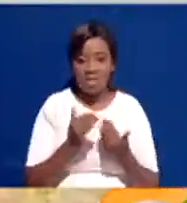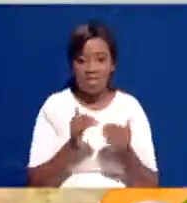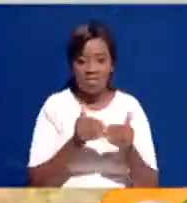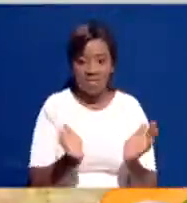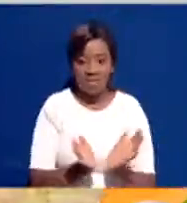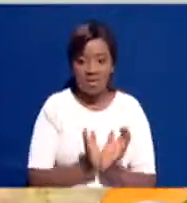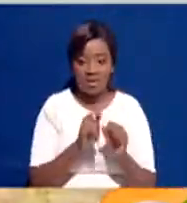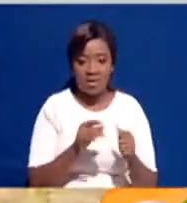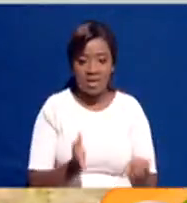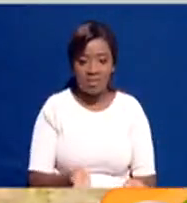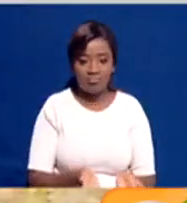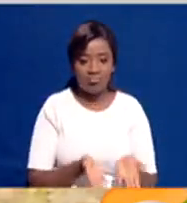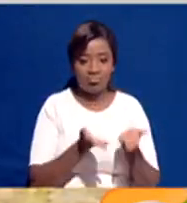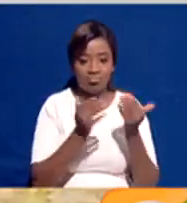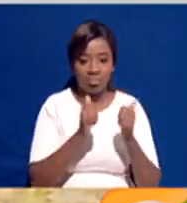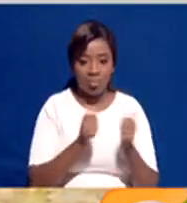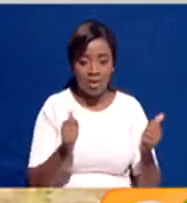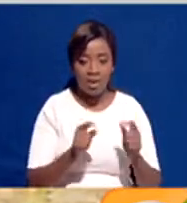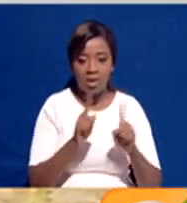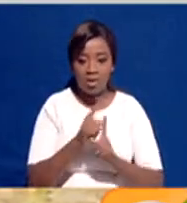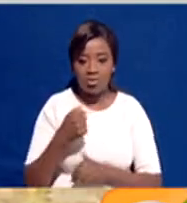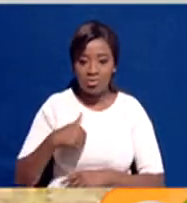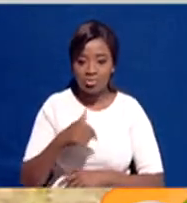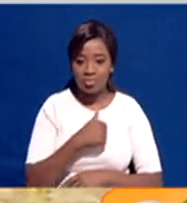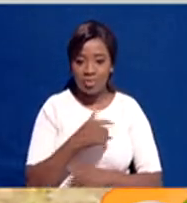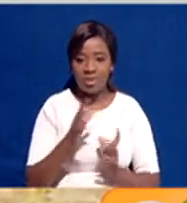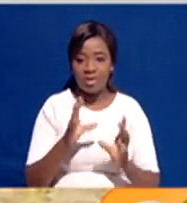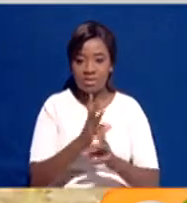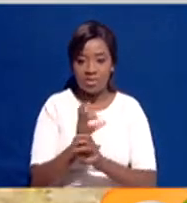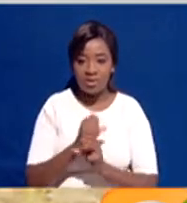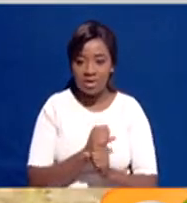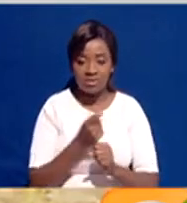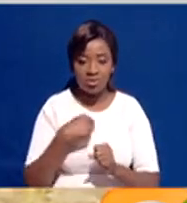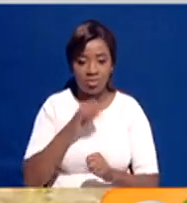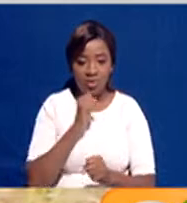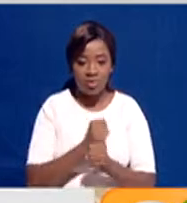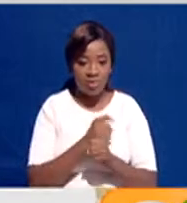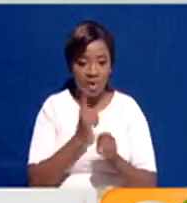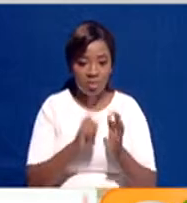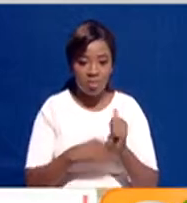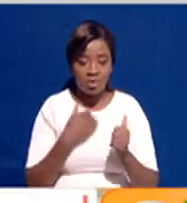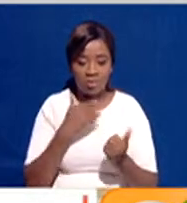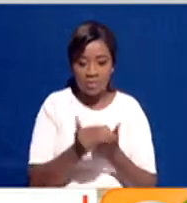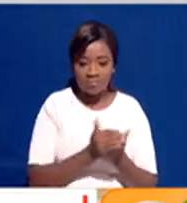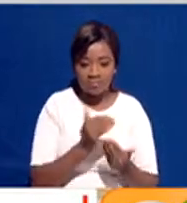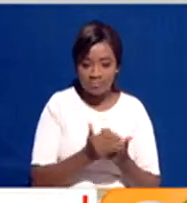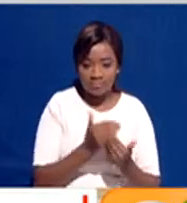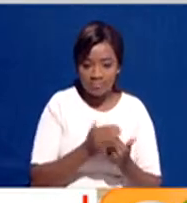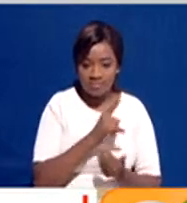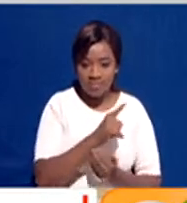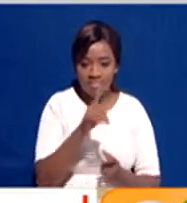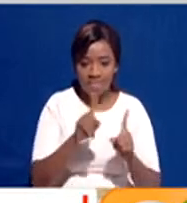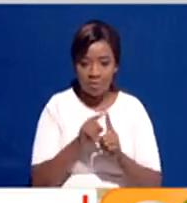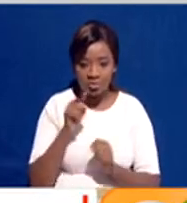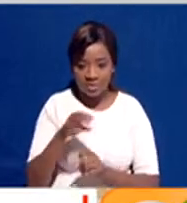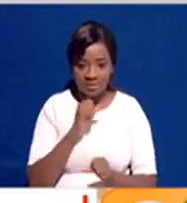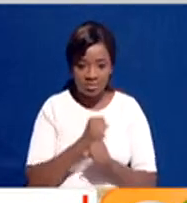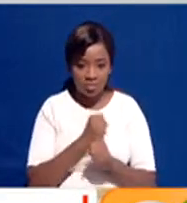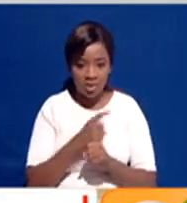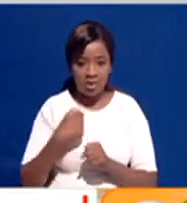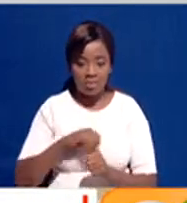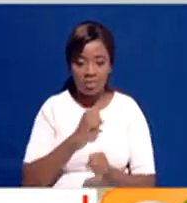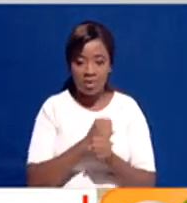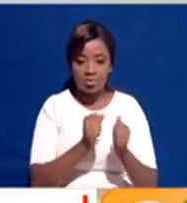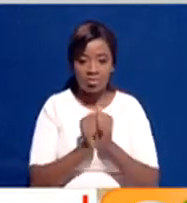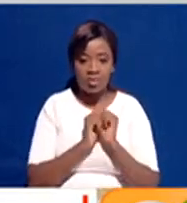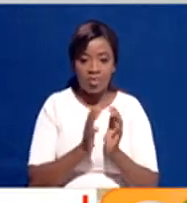kujitegemea. Sisi kama shirika tunafanya kazi ya uhifadhi, na katika hiyo shughuli tunajaribu kuleta wamama kwa